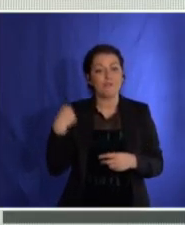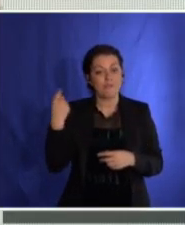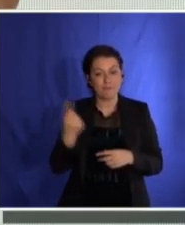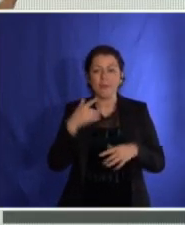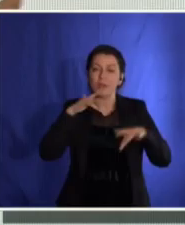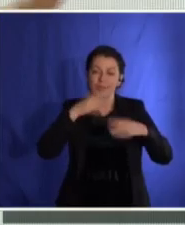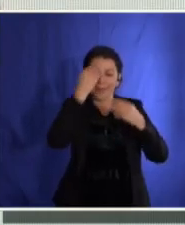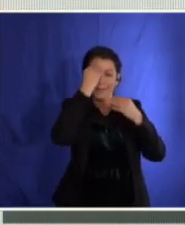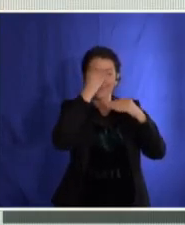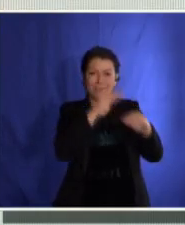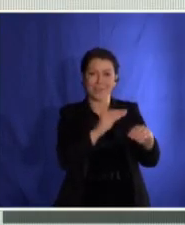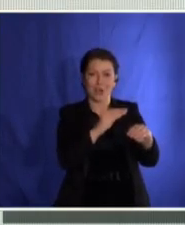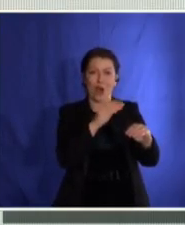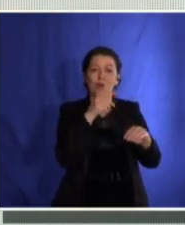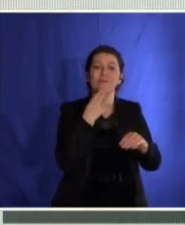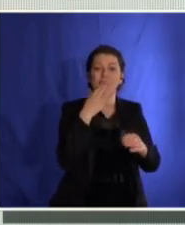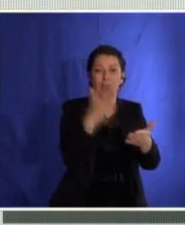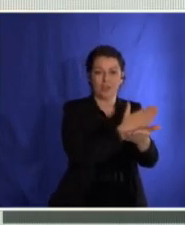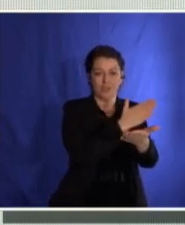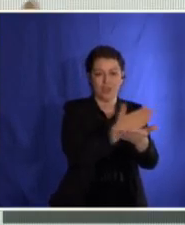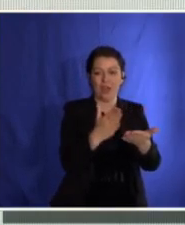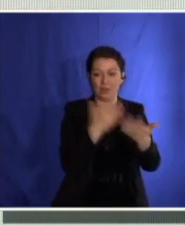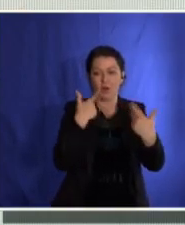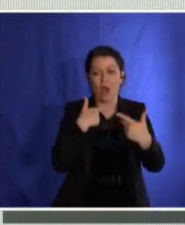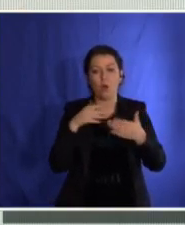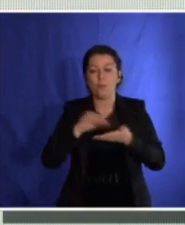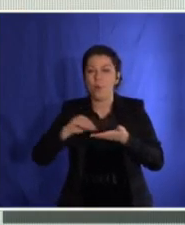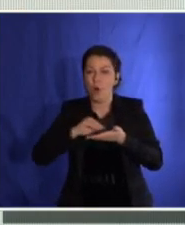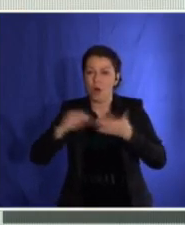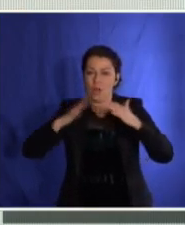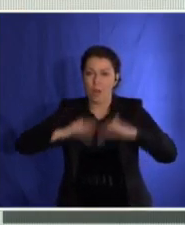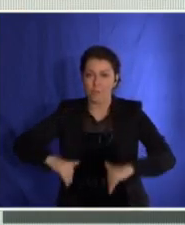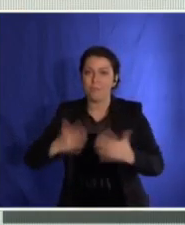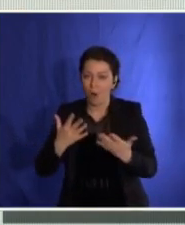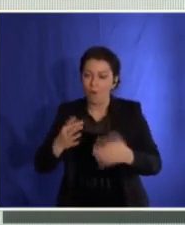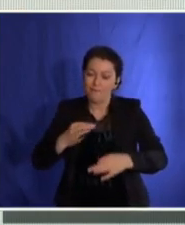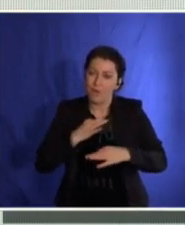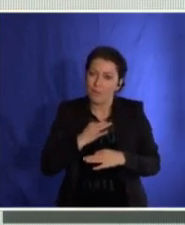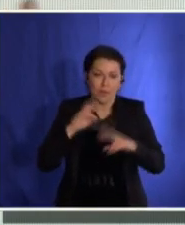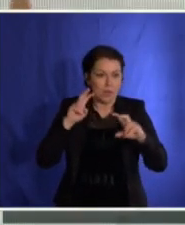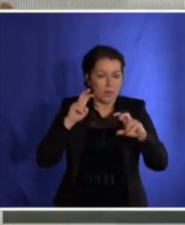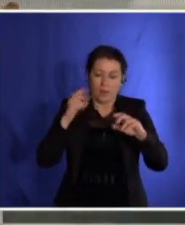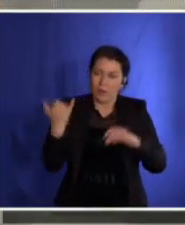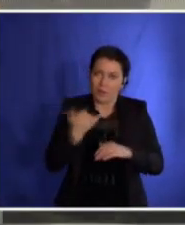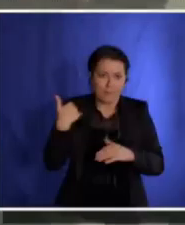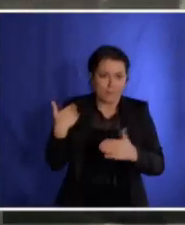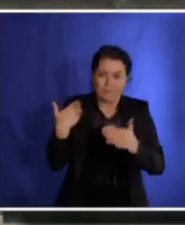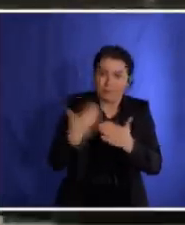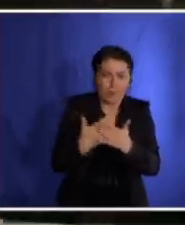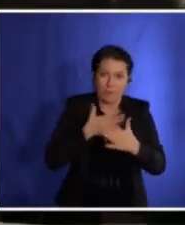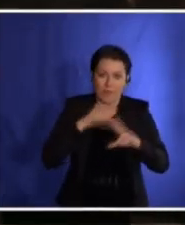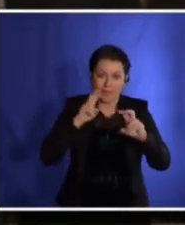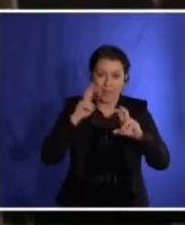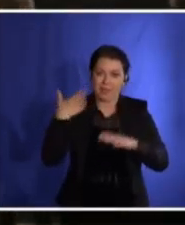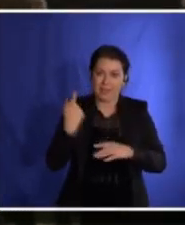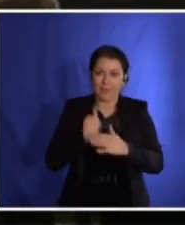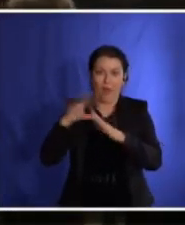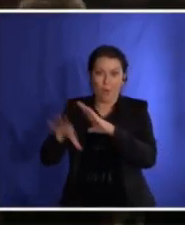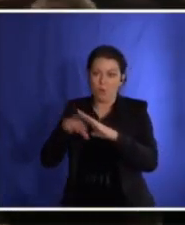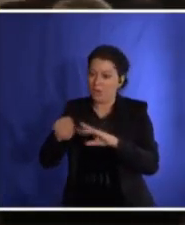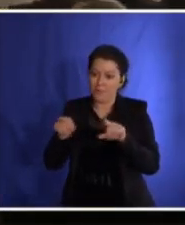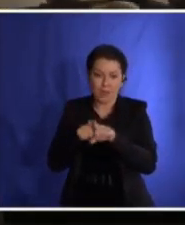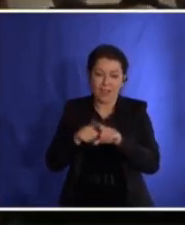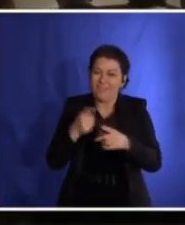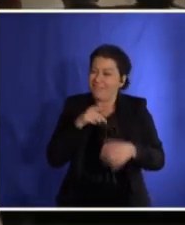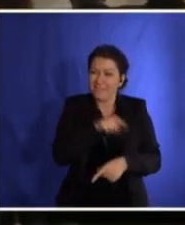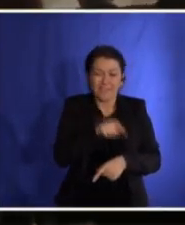weil ich bin sehr froh, Bürokratieabbau ist ein Thema, das mich verfolgt, seit ich Unternehmerin bin. Und wo ich immer gesagt habe, das ist ganz einfach ein